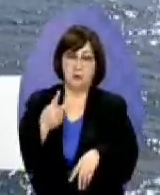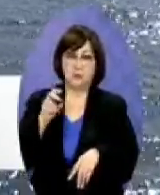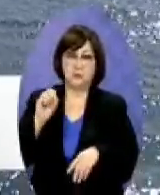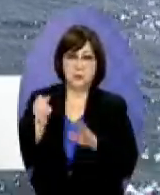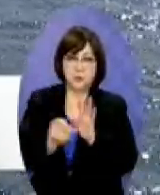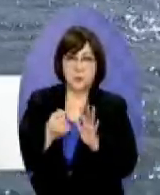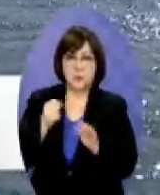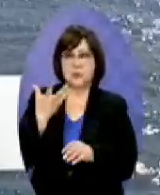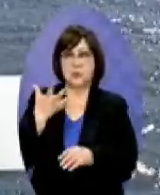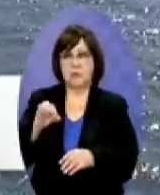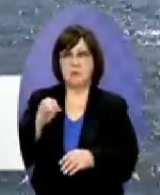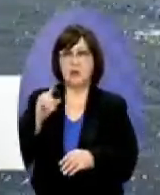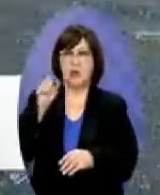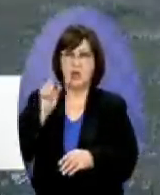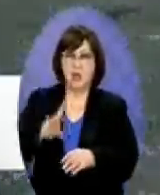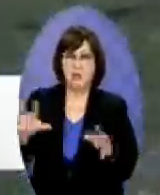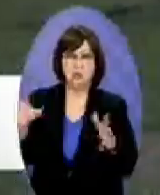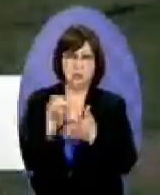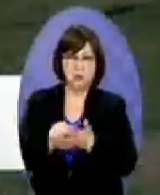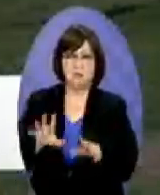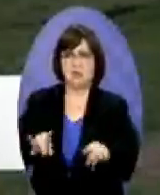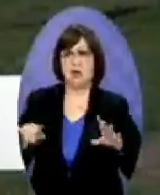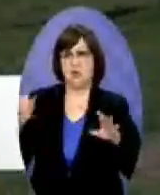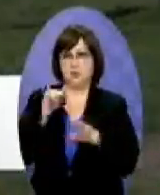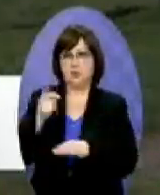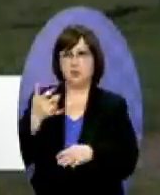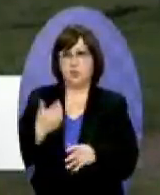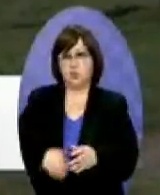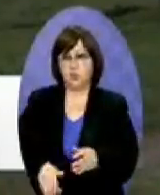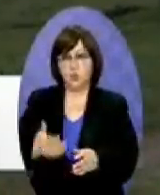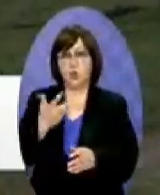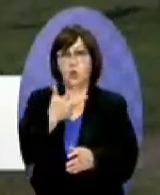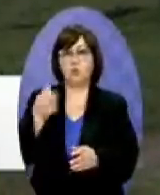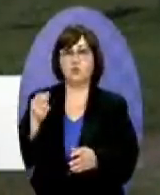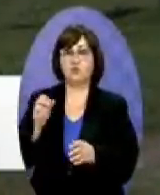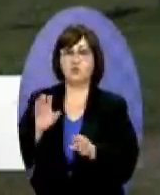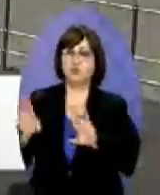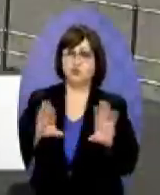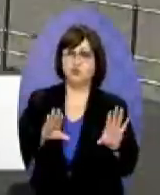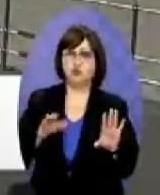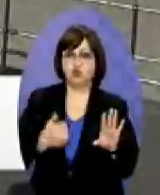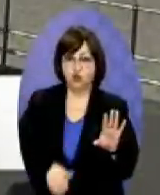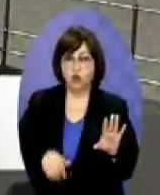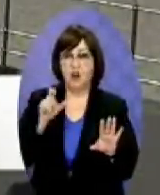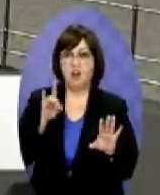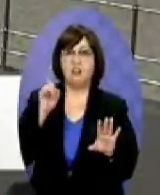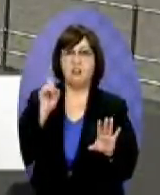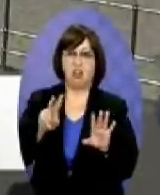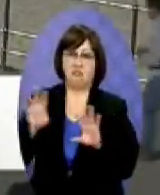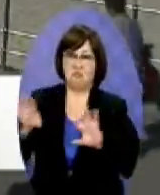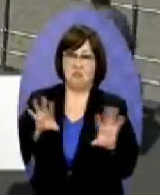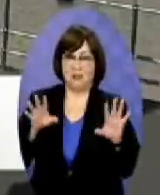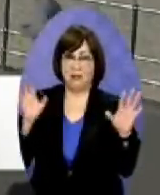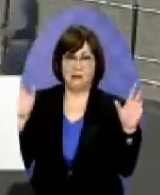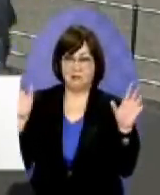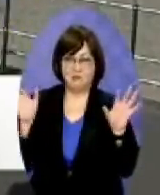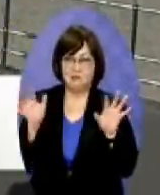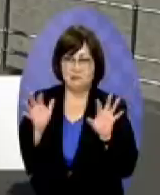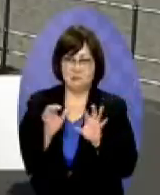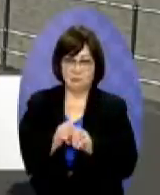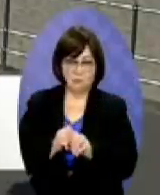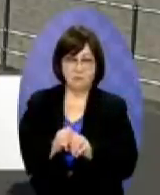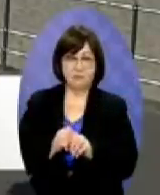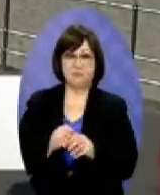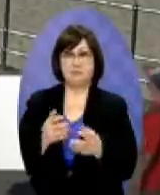иржээ. Харин Австралд 300 орчим уугуул хэл байдаг. Харин одоо дөнгөж 90 үлдэж үүнээс 30 нь мөхлийн ирмэгт байгаа юм. Монгол улсын